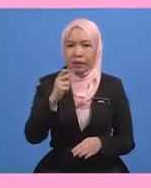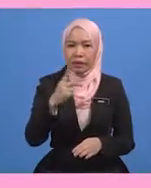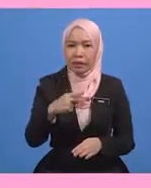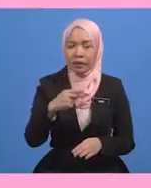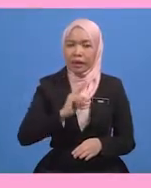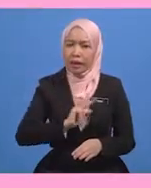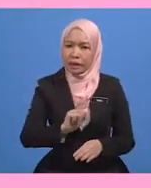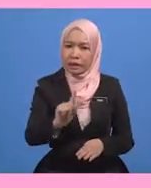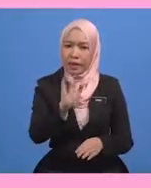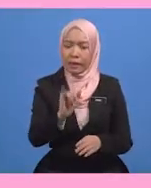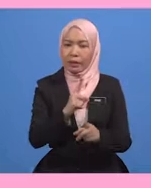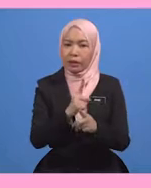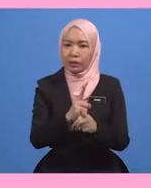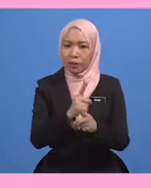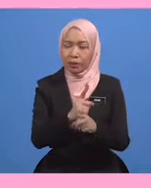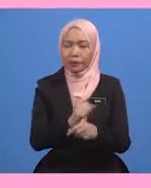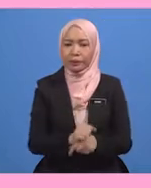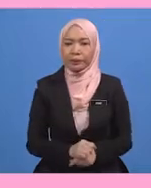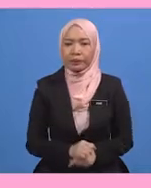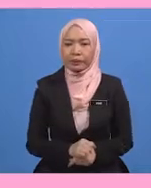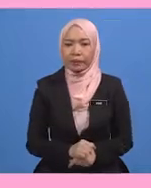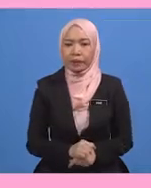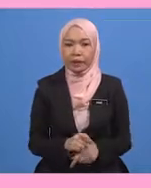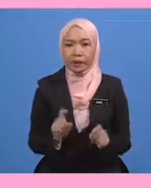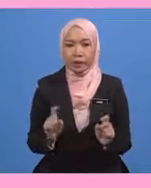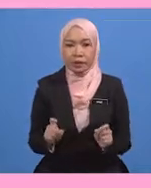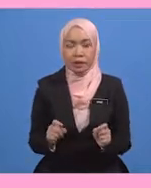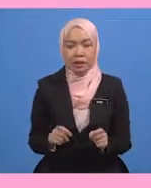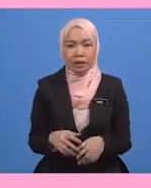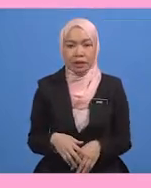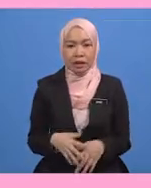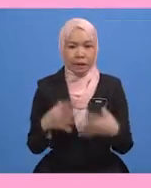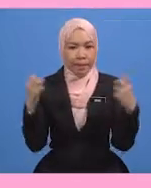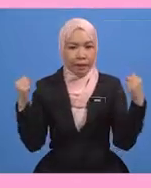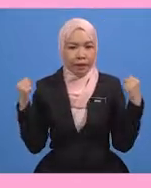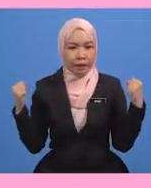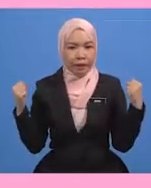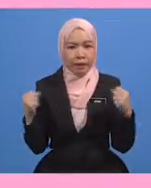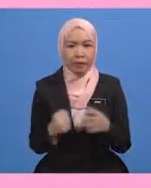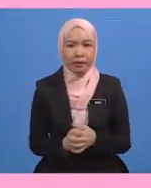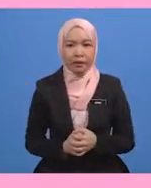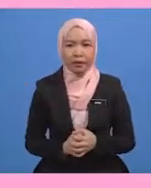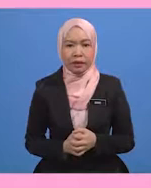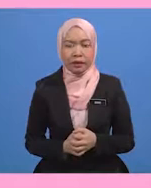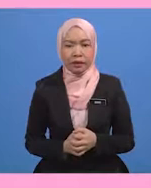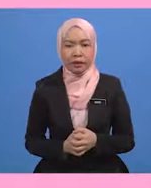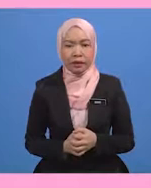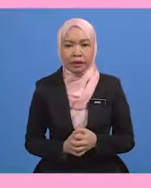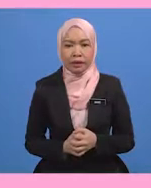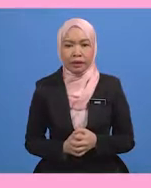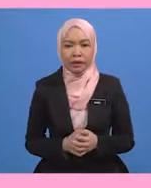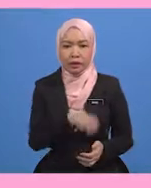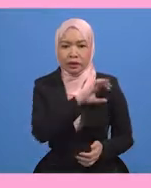peribadi yang ketiga pula ialah berani. Hal ini terbukti semasa berlaku revolusi